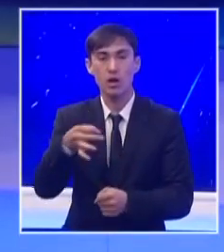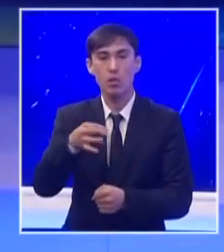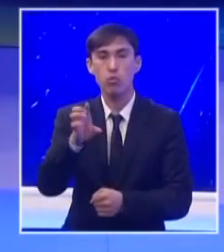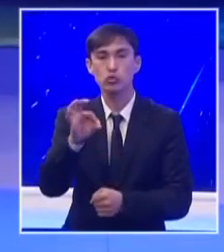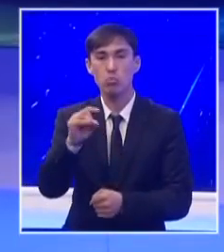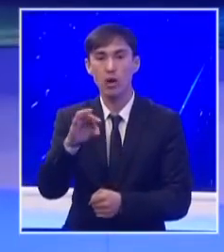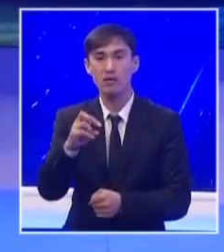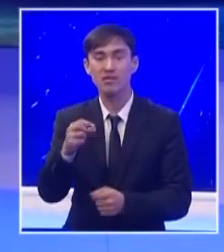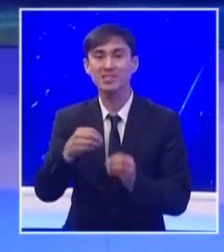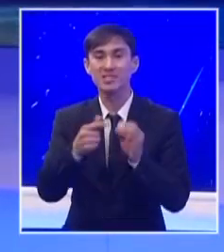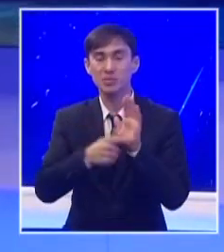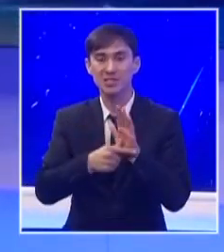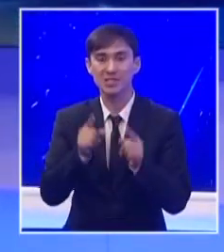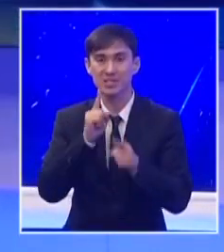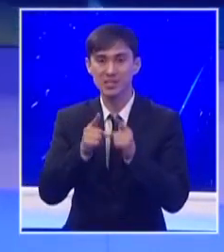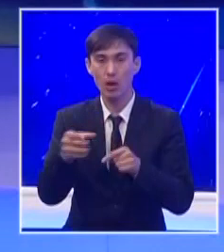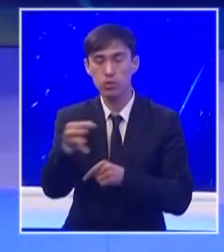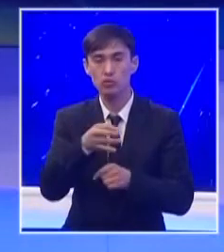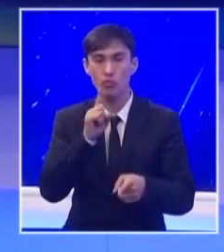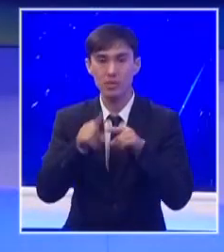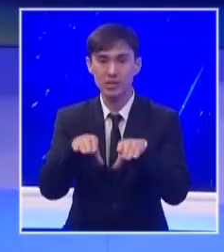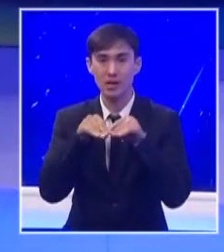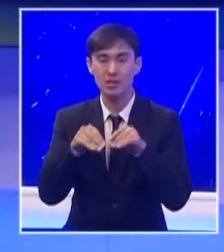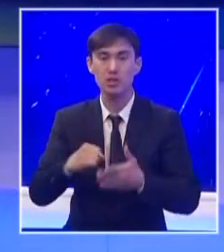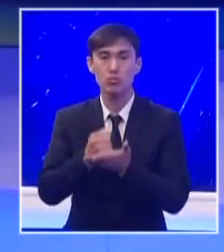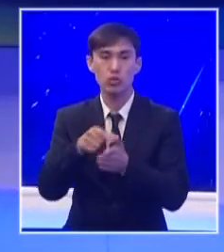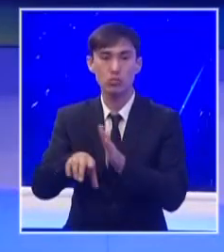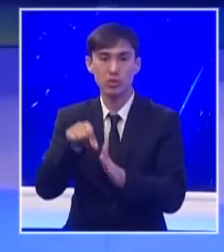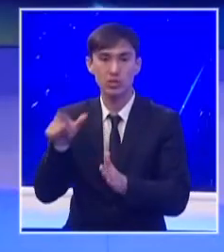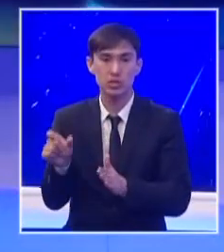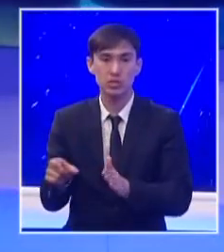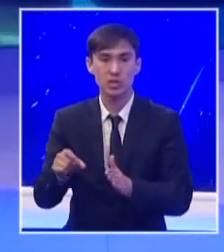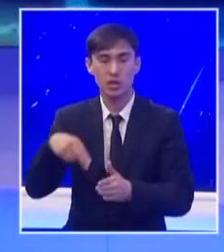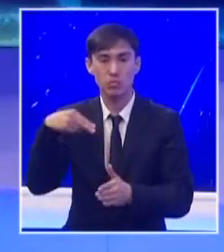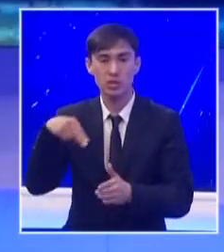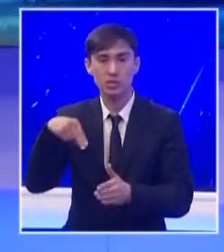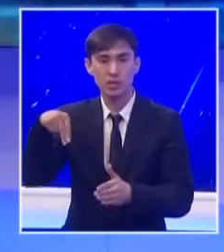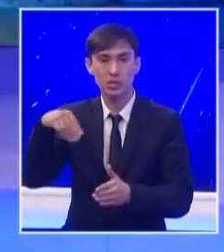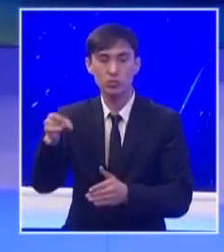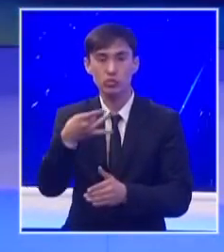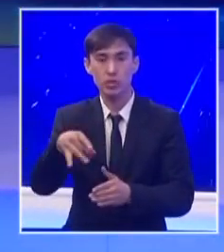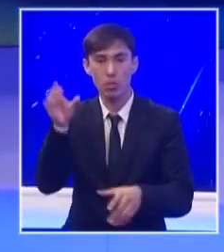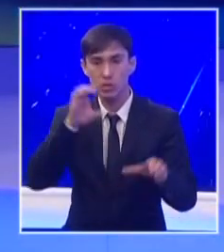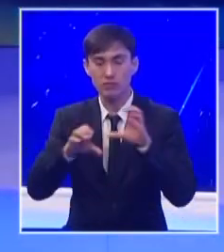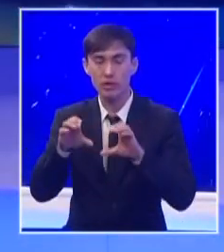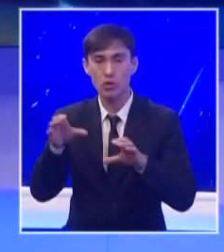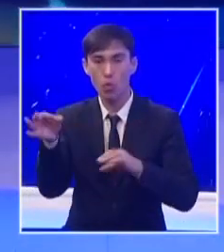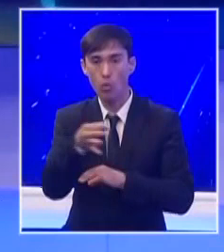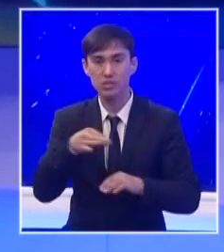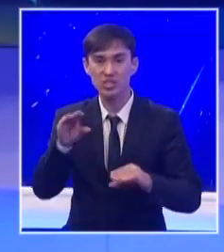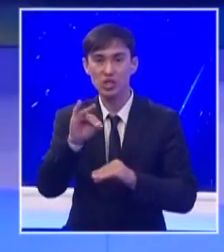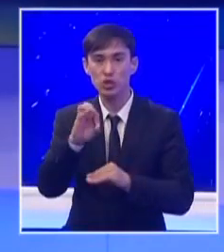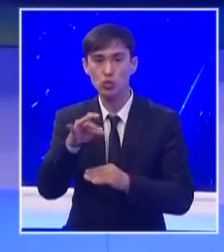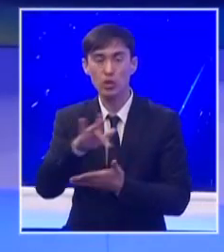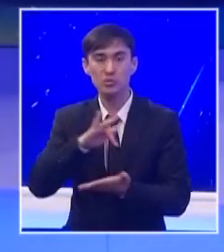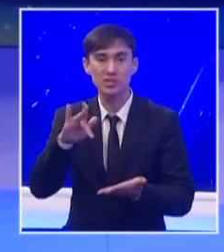внеочередной 17-й сессии областного маслихата. Депутаты поддержали инициативу президента республики об образовании области Жетысу с административным